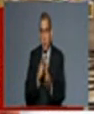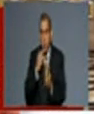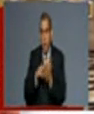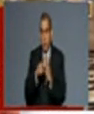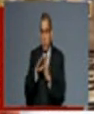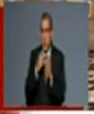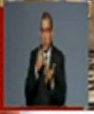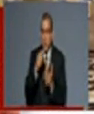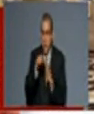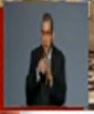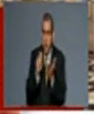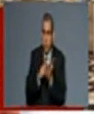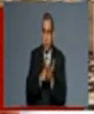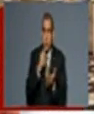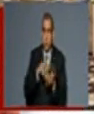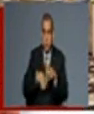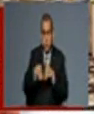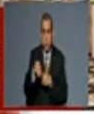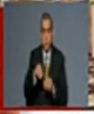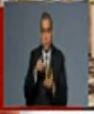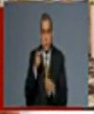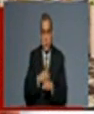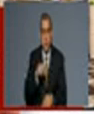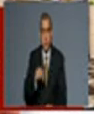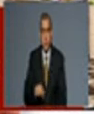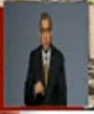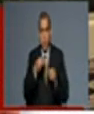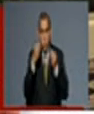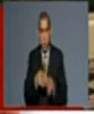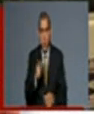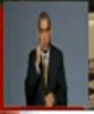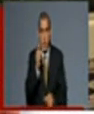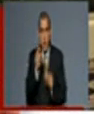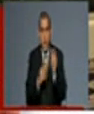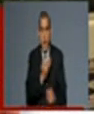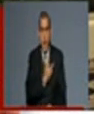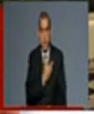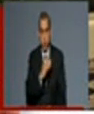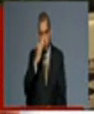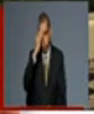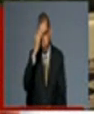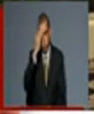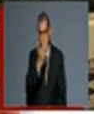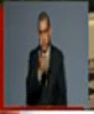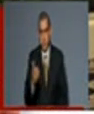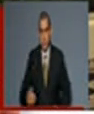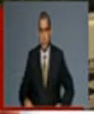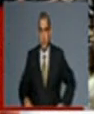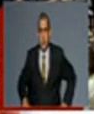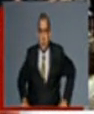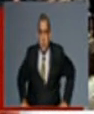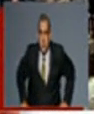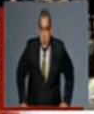الراسخ والرافض لتصفيات القضية الفلسطينية. ده خطاب ثابت في الدولة المصرية، يعني من يوم 7 أكتوبر حتى هذه